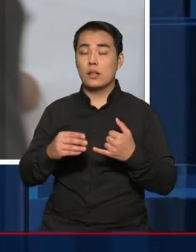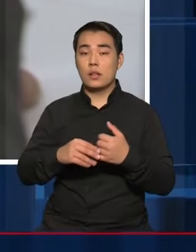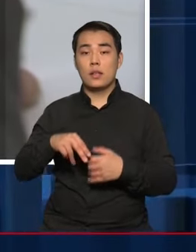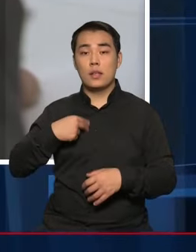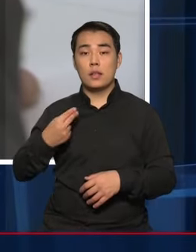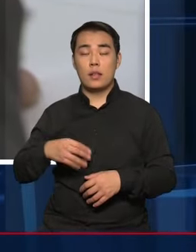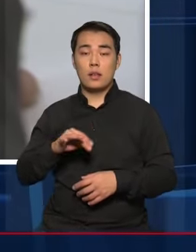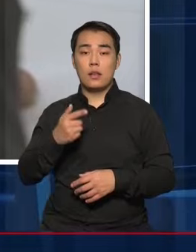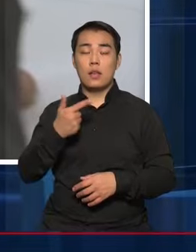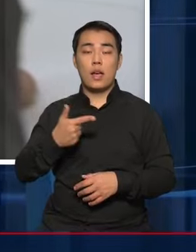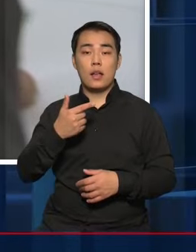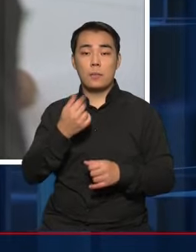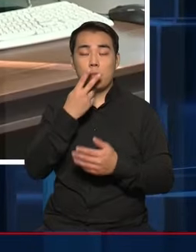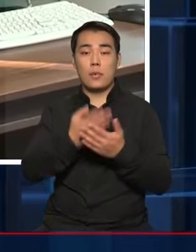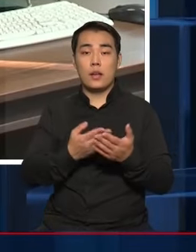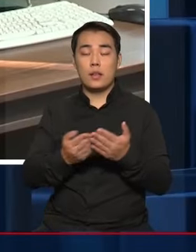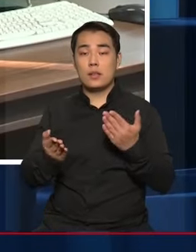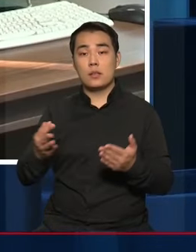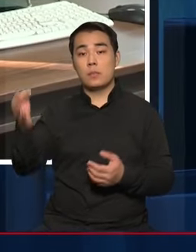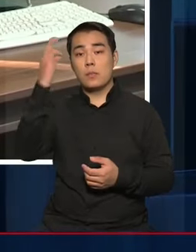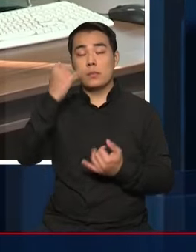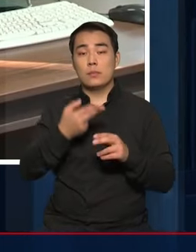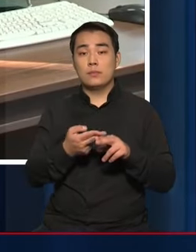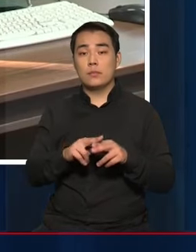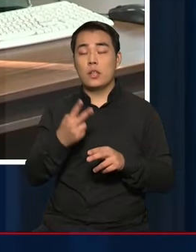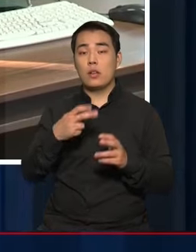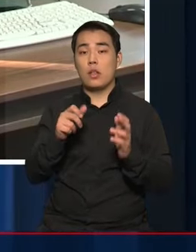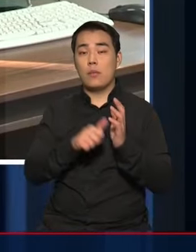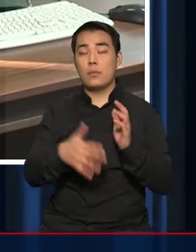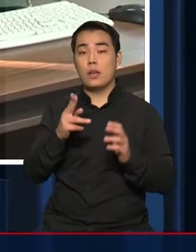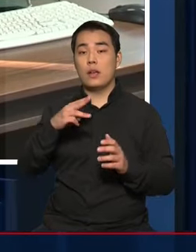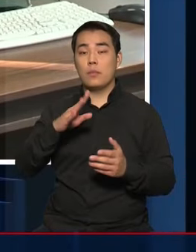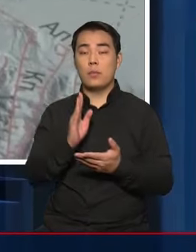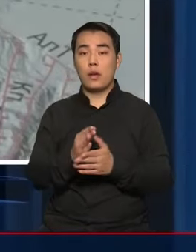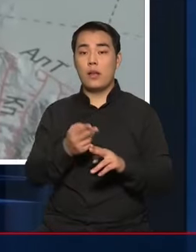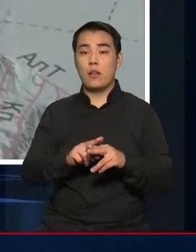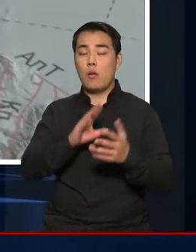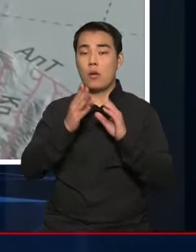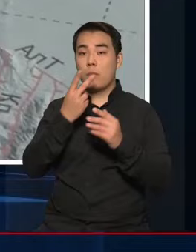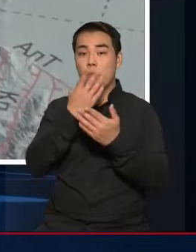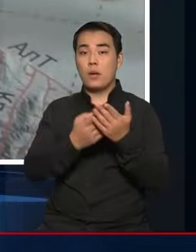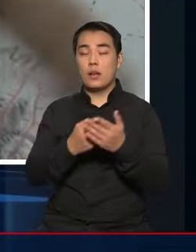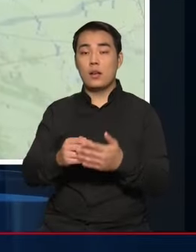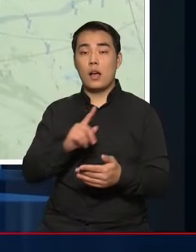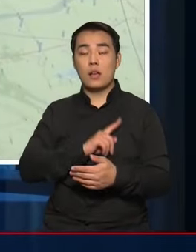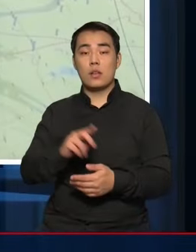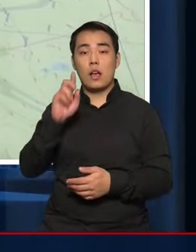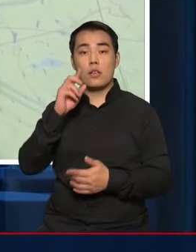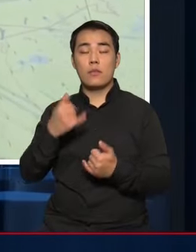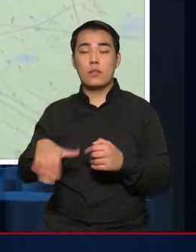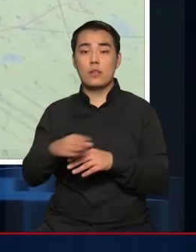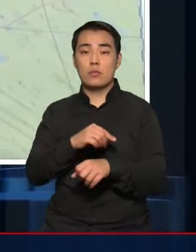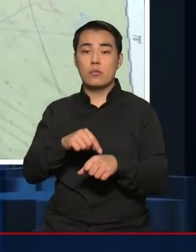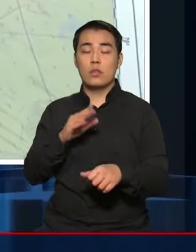Қырғызстанның географиялық жақындығын ескерсек, бұл шамамен 265 шақырым. Сондықтан сейсмикалық жағдайды еліміздің басқа да өңірлері